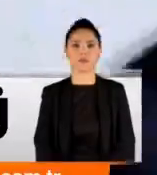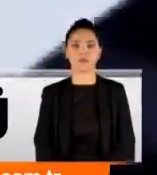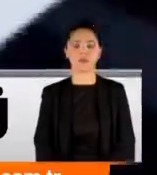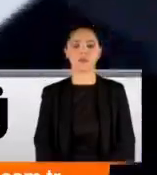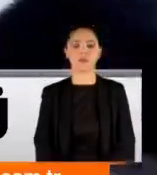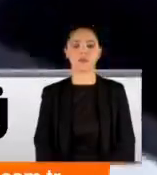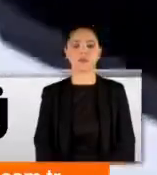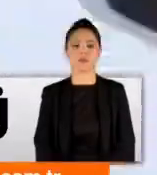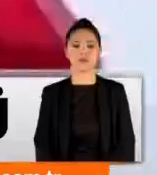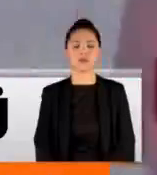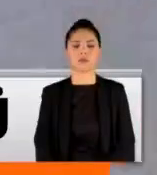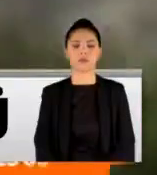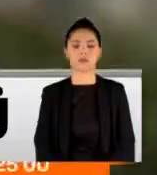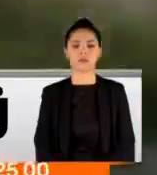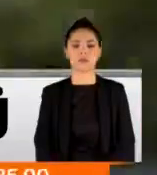Apartman gitti ya.